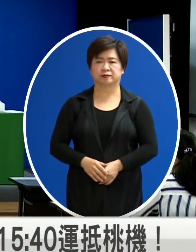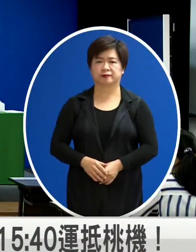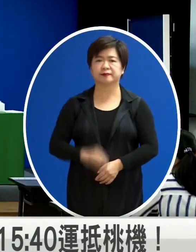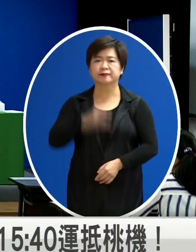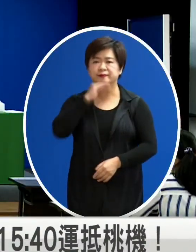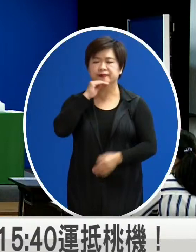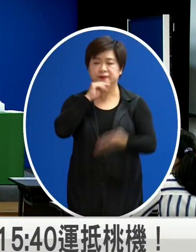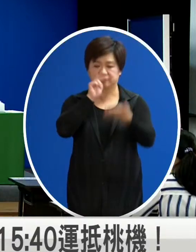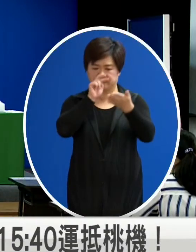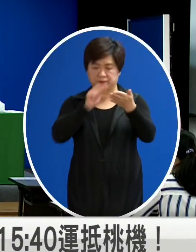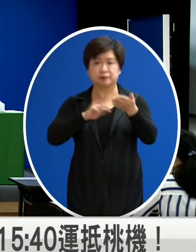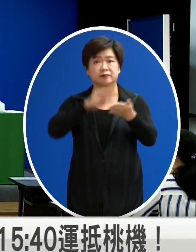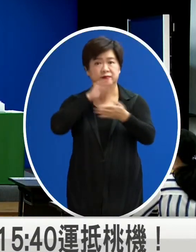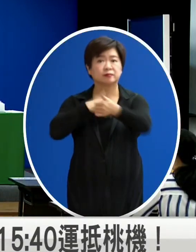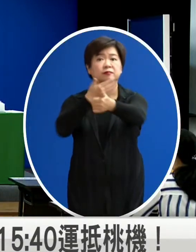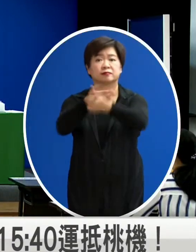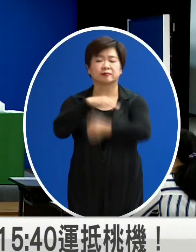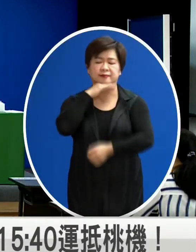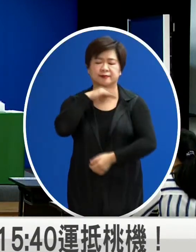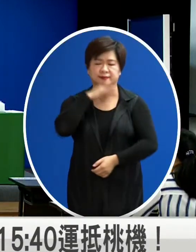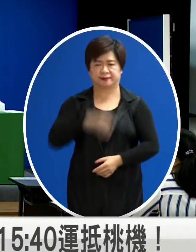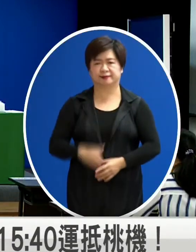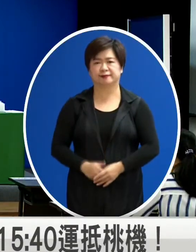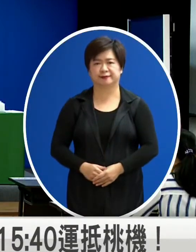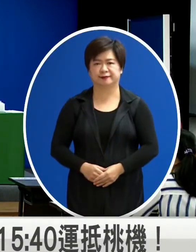吧？应该超过一百。